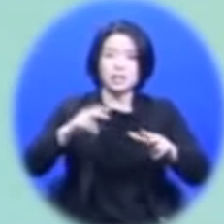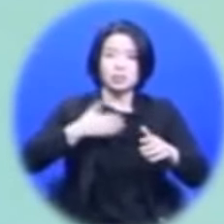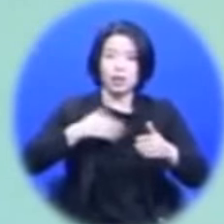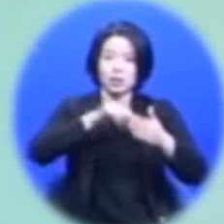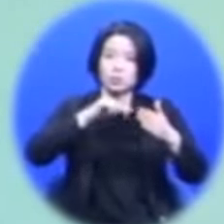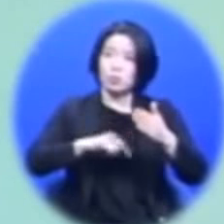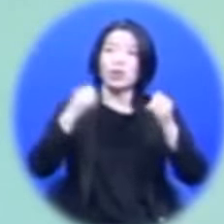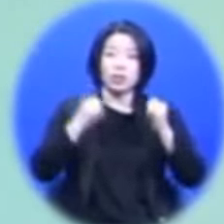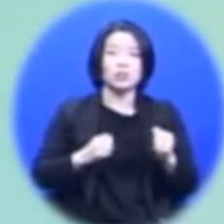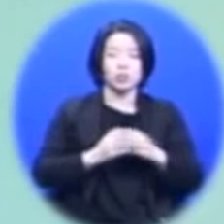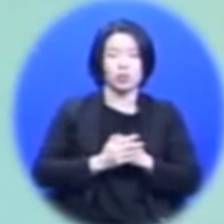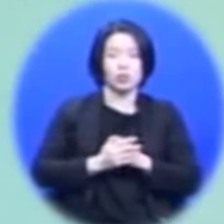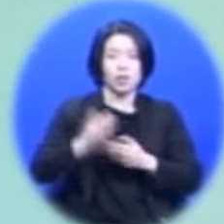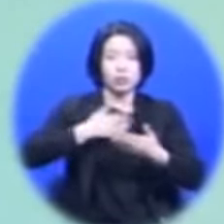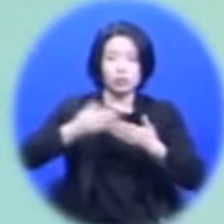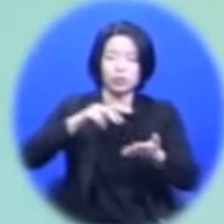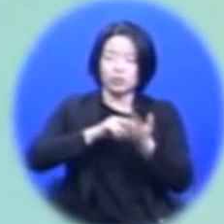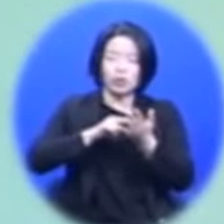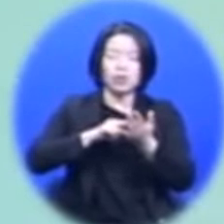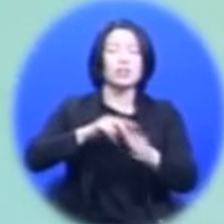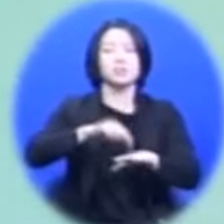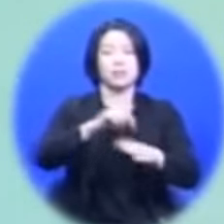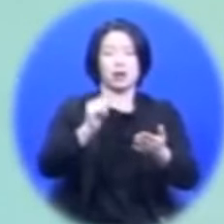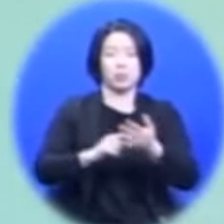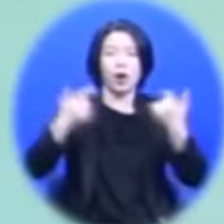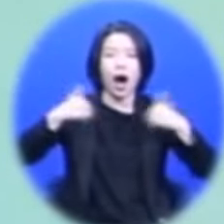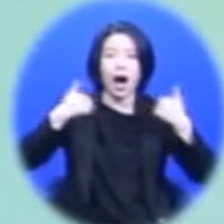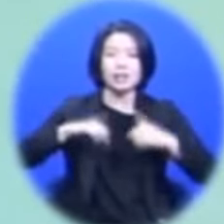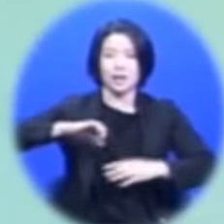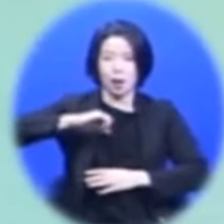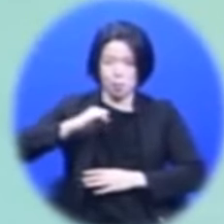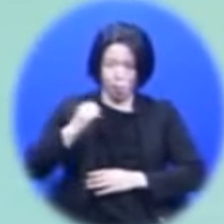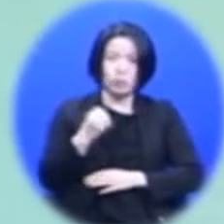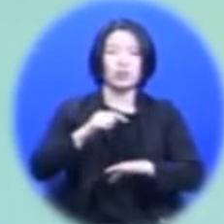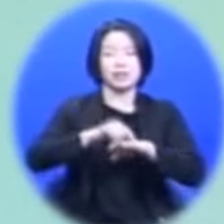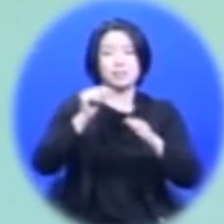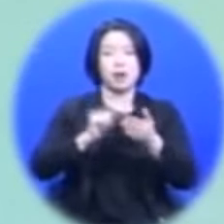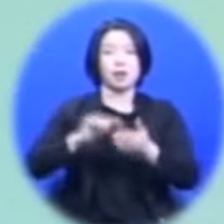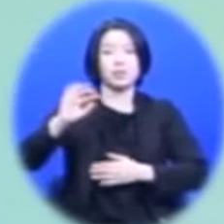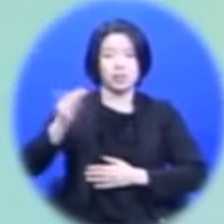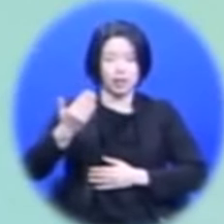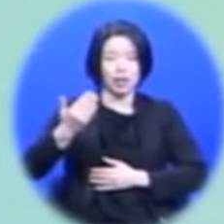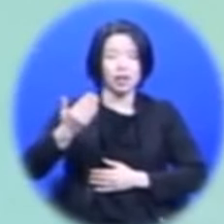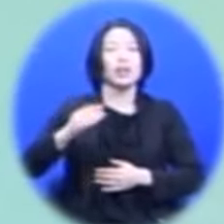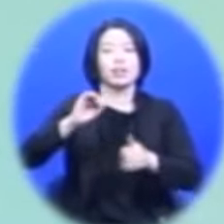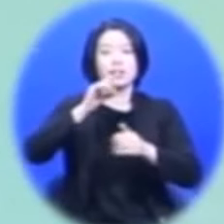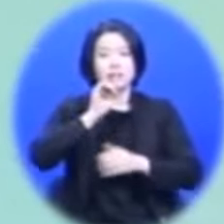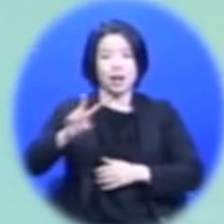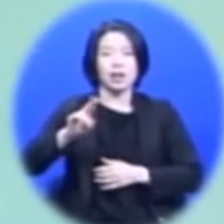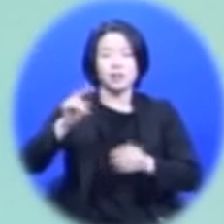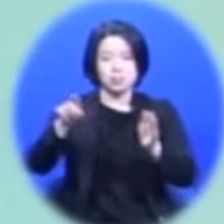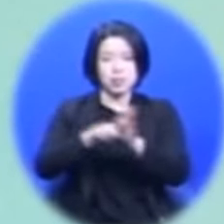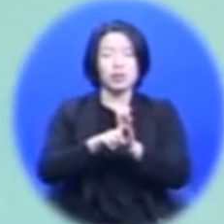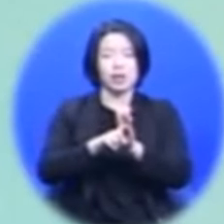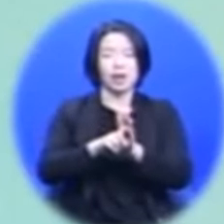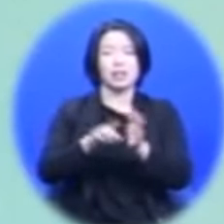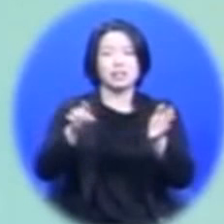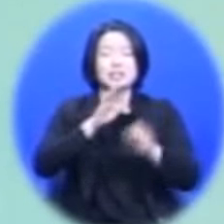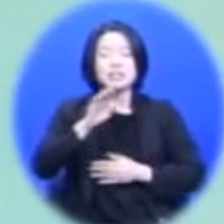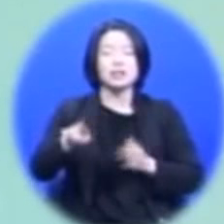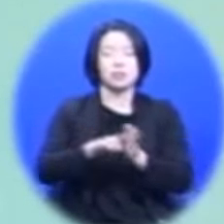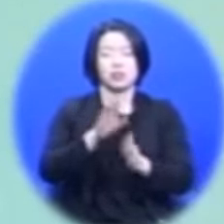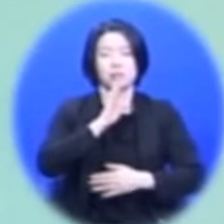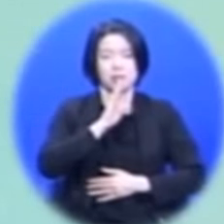오셨으니 두렵고 떨리는 마음으로 항상 복종하는 마음이 되게 되어야 믿는 거잖아요. 예수님 내